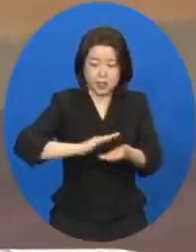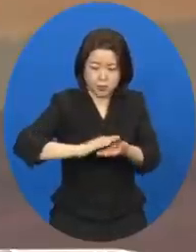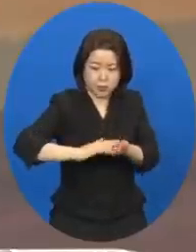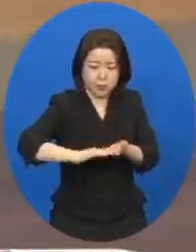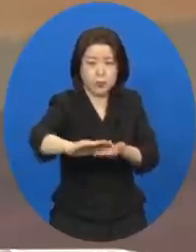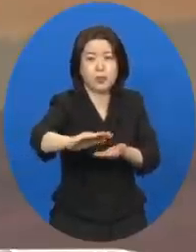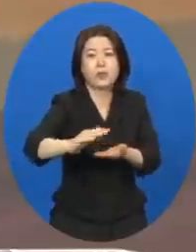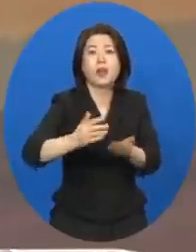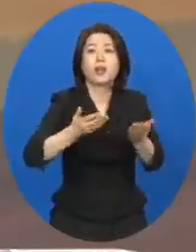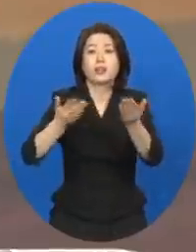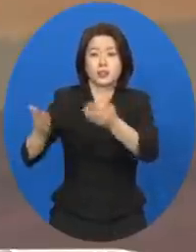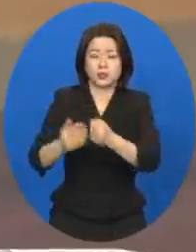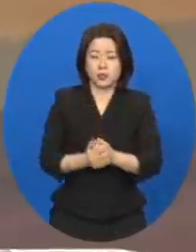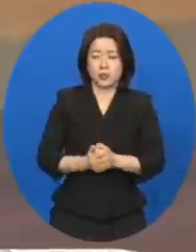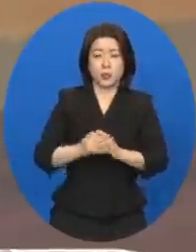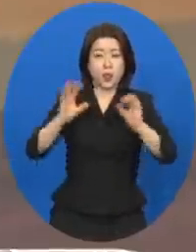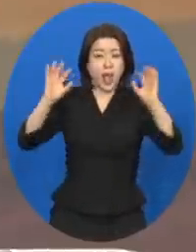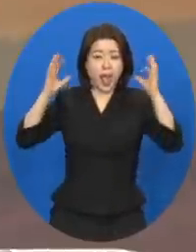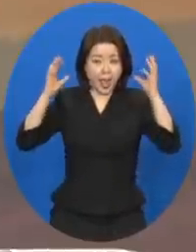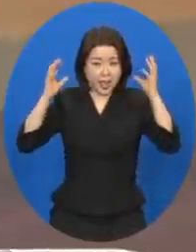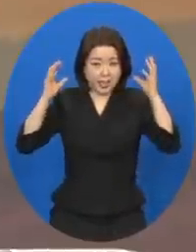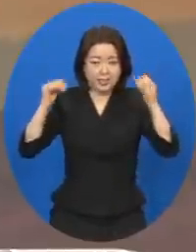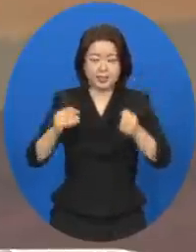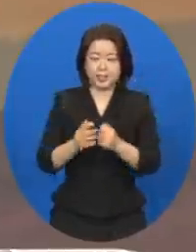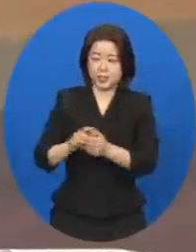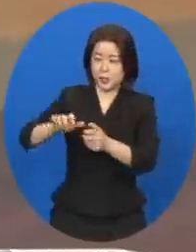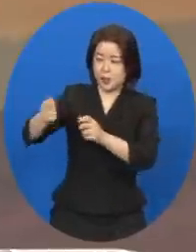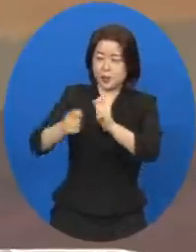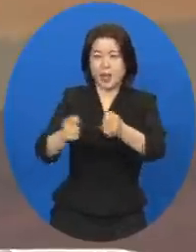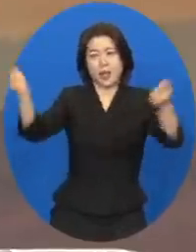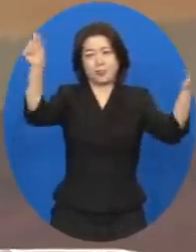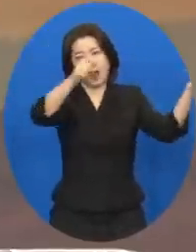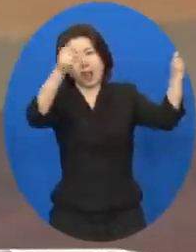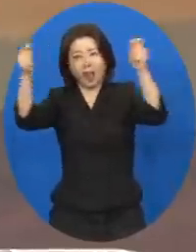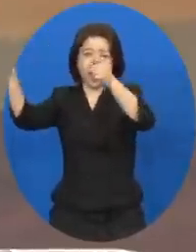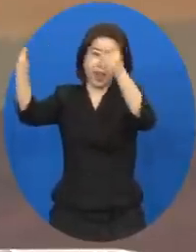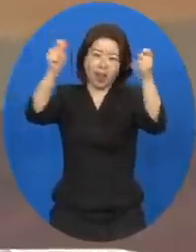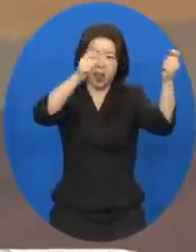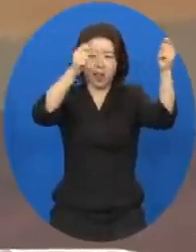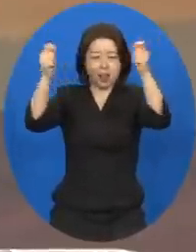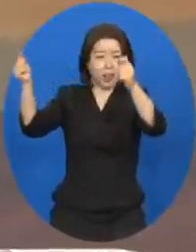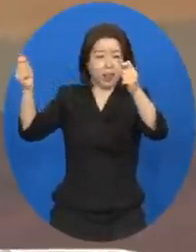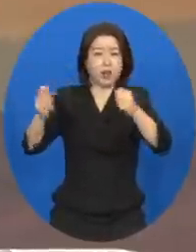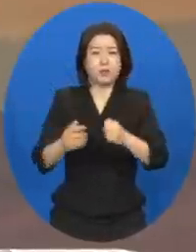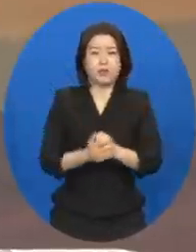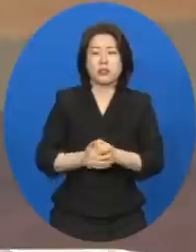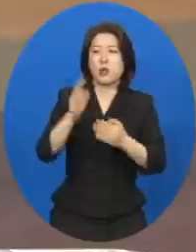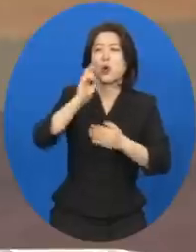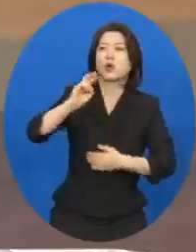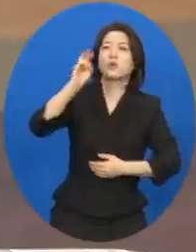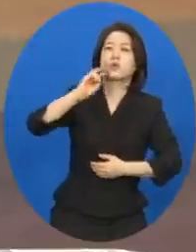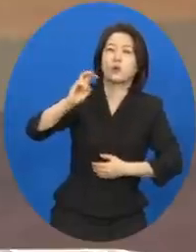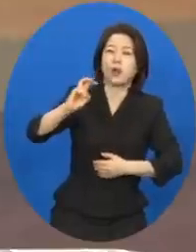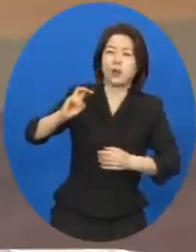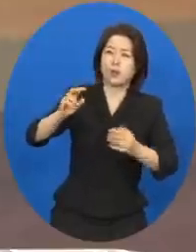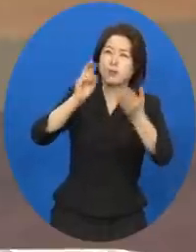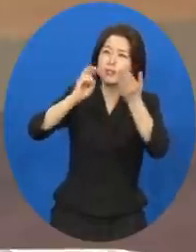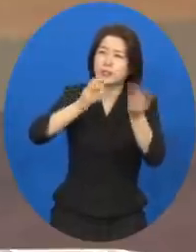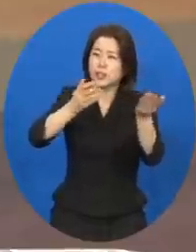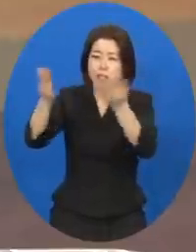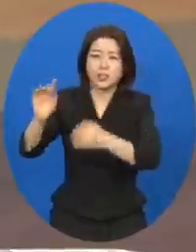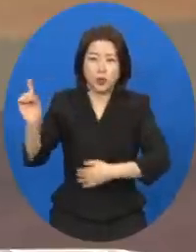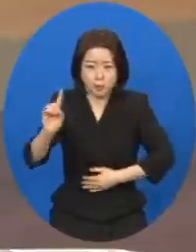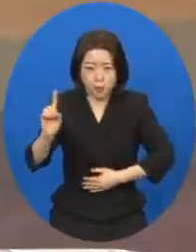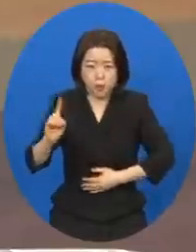깔고 어린아이들은 종려나무 가지를 흔들면서 그들이 노래하고 찬양하기를